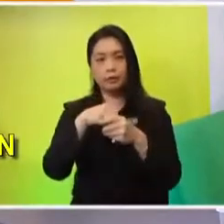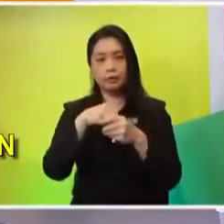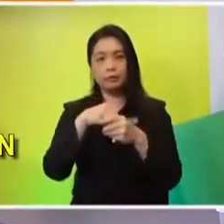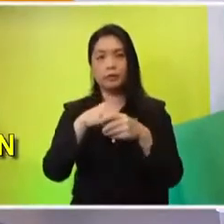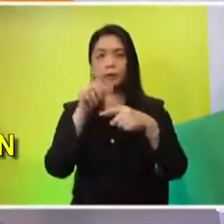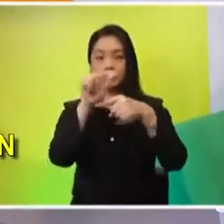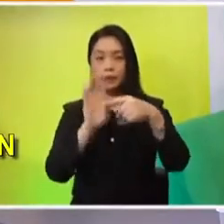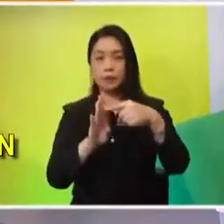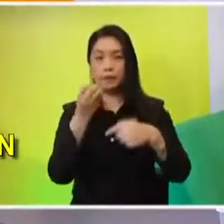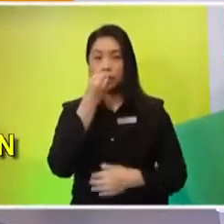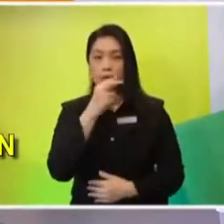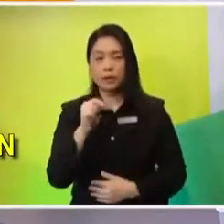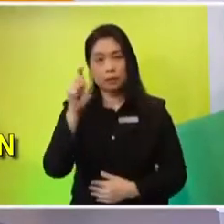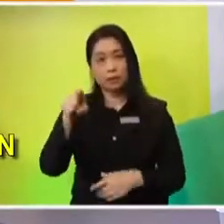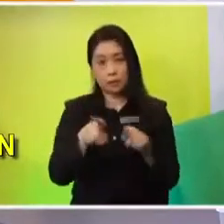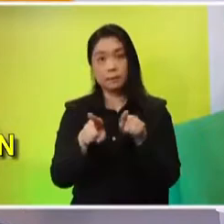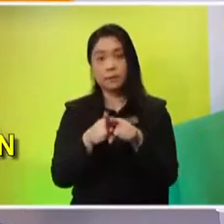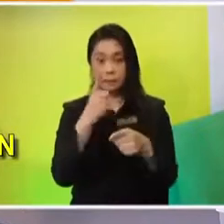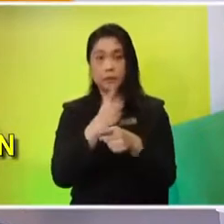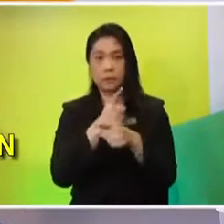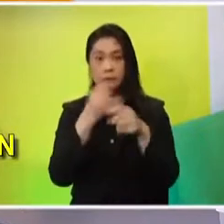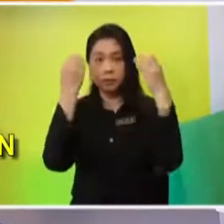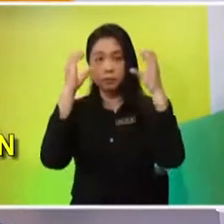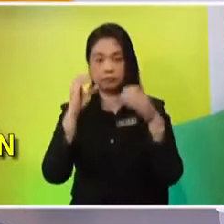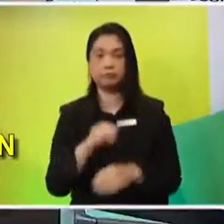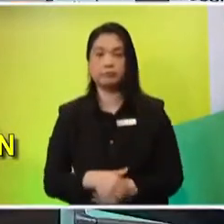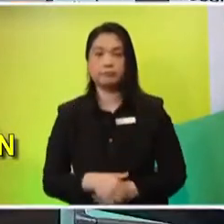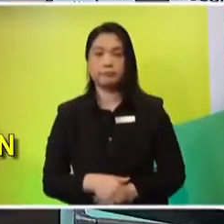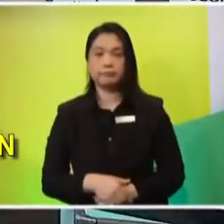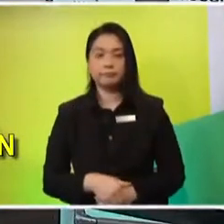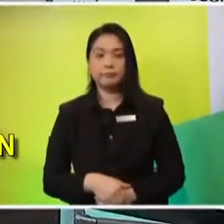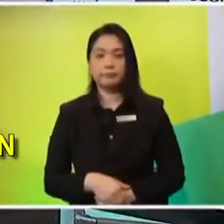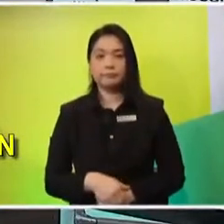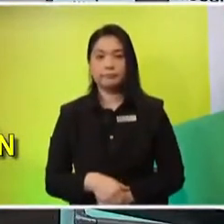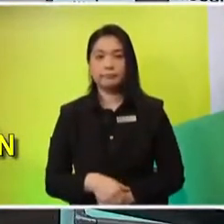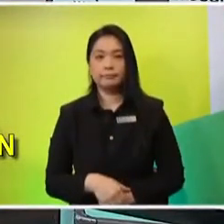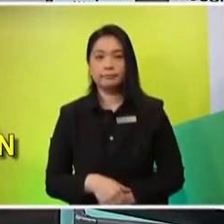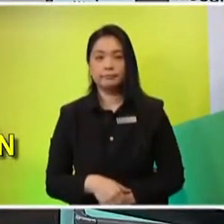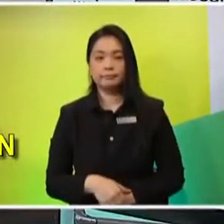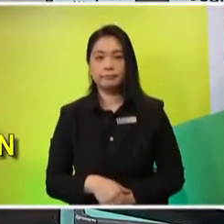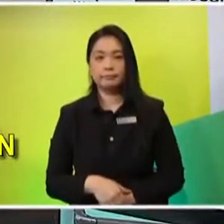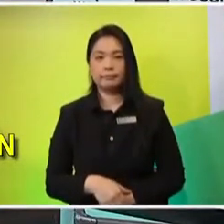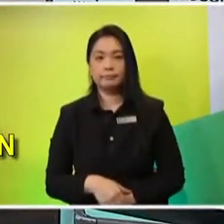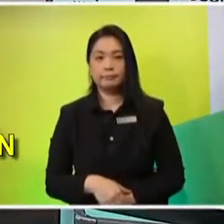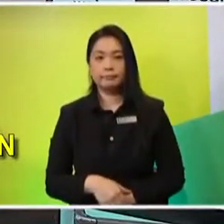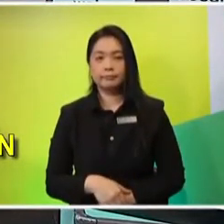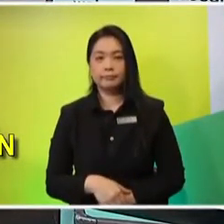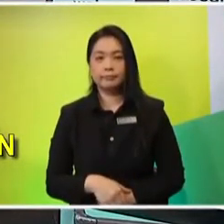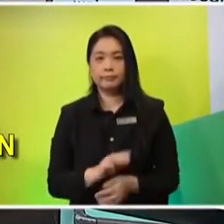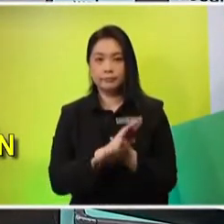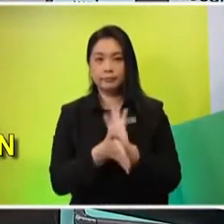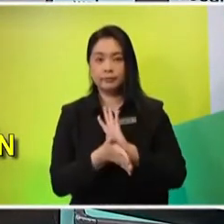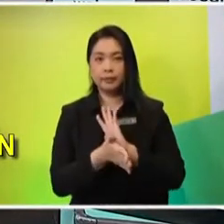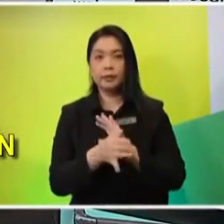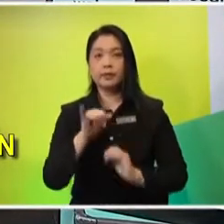itulah juga, cikgu. Ya, kena sama pecahannya. Ya, betul. Okey. Baik, cikgu. Jadi, saya